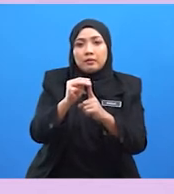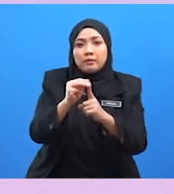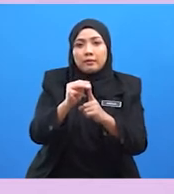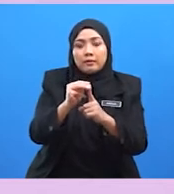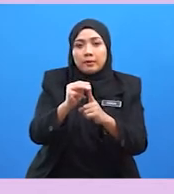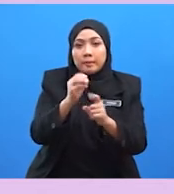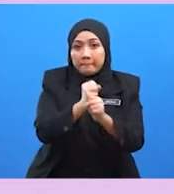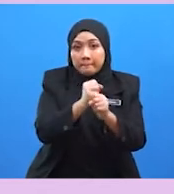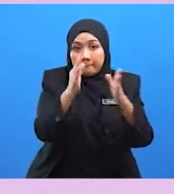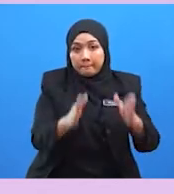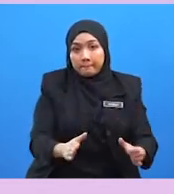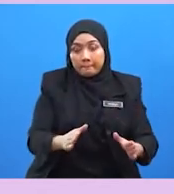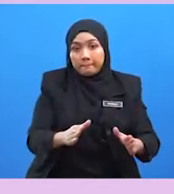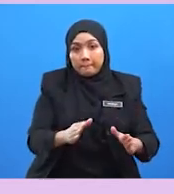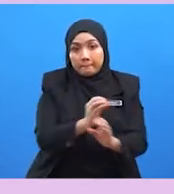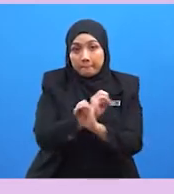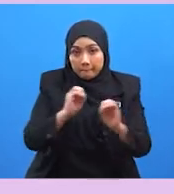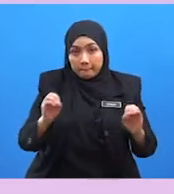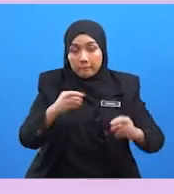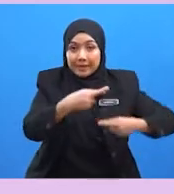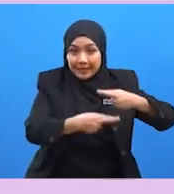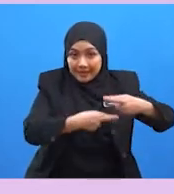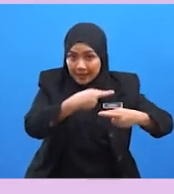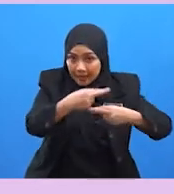Pengangguran kitaran 1 markah.